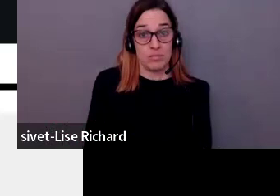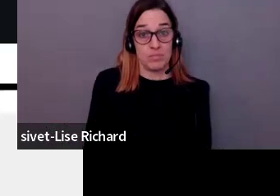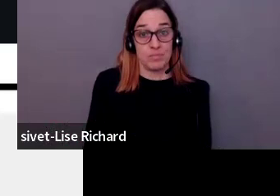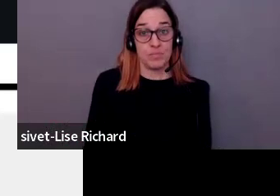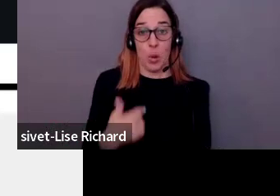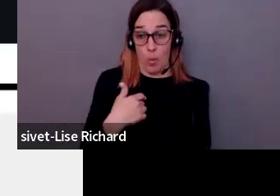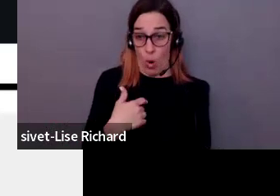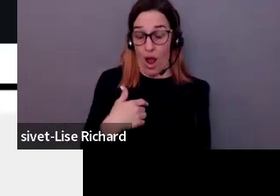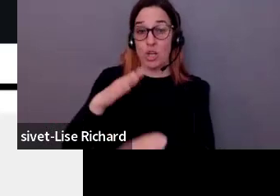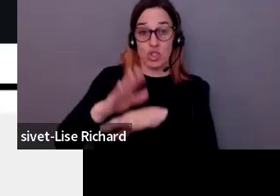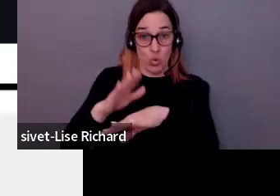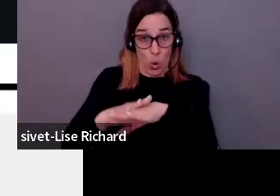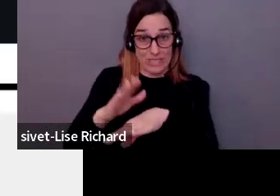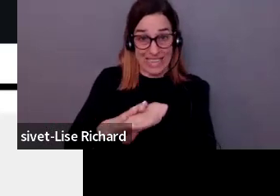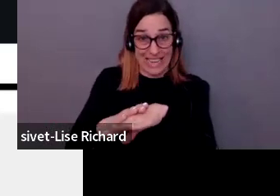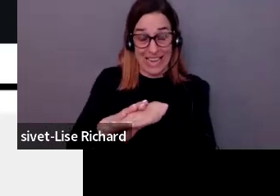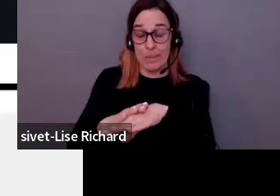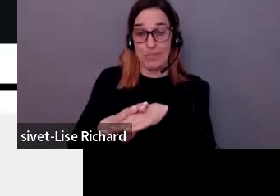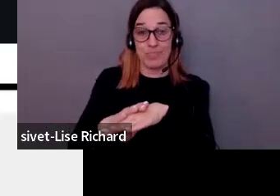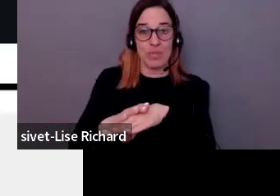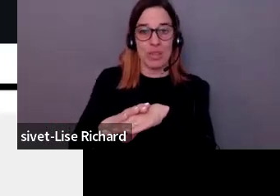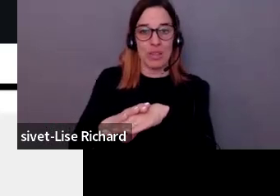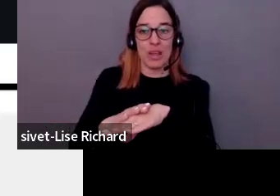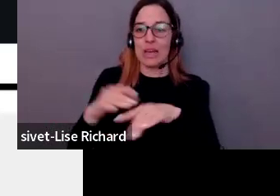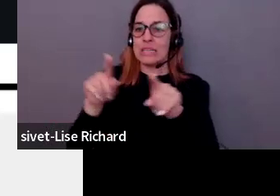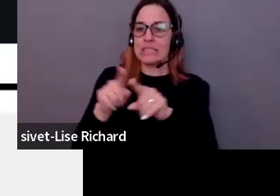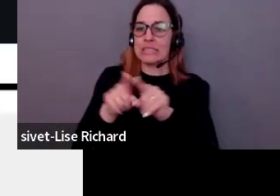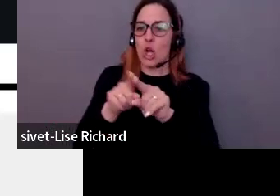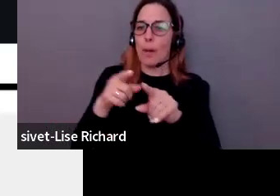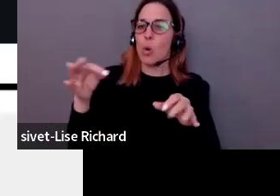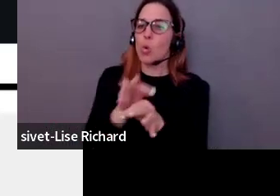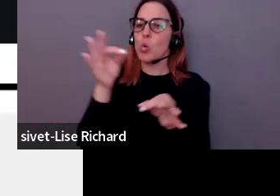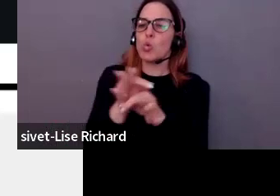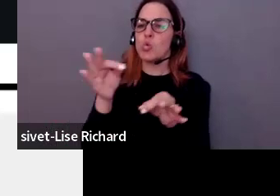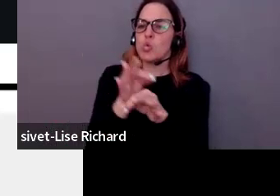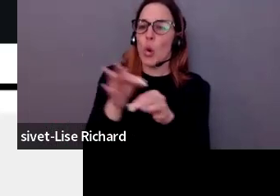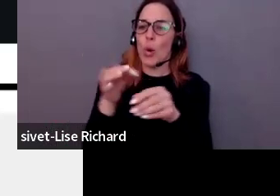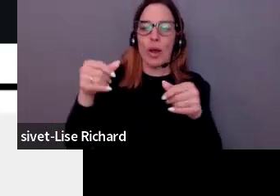Moi, je vous conseille là, un galon à mesurer de couture qui est mou.